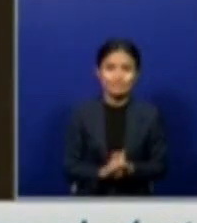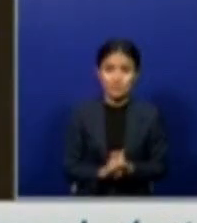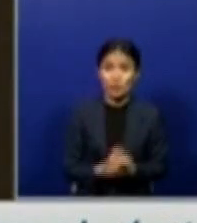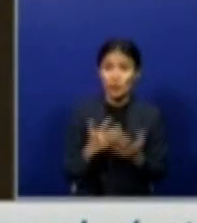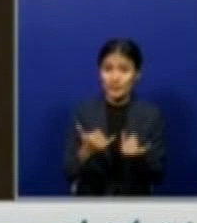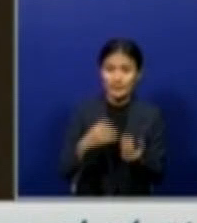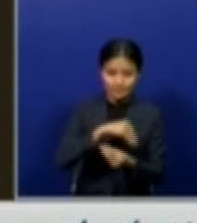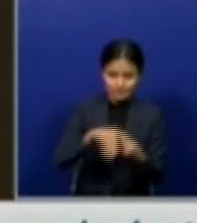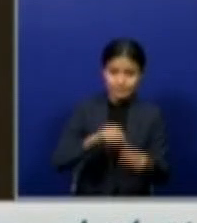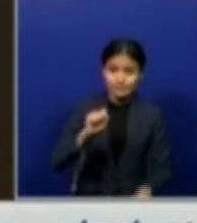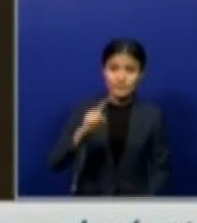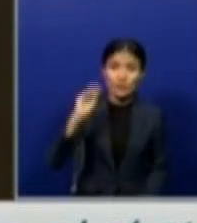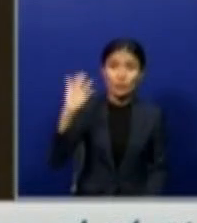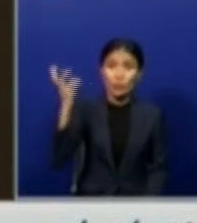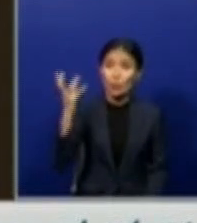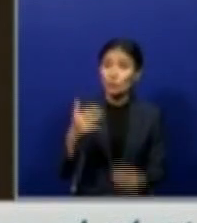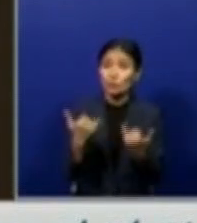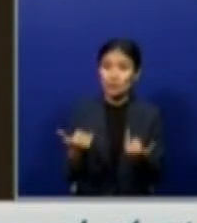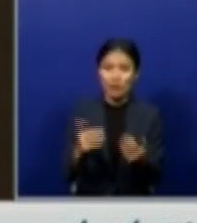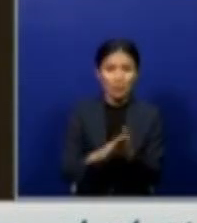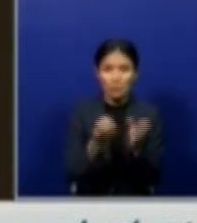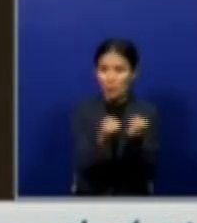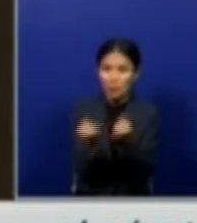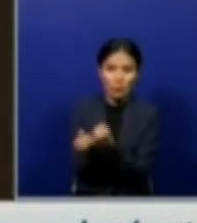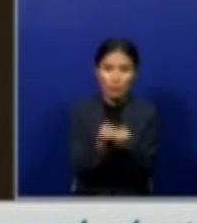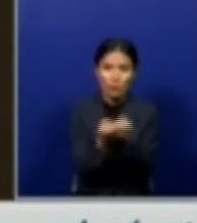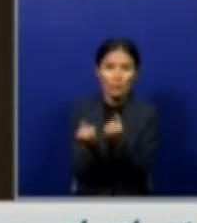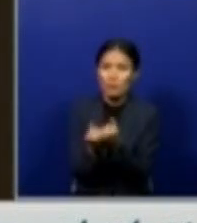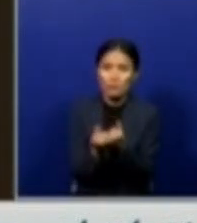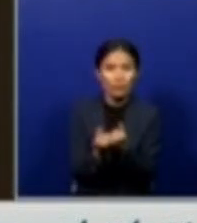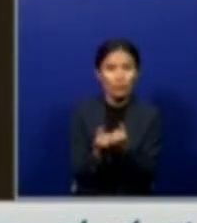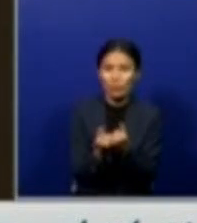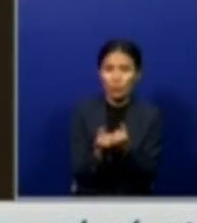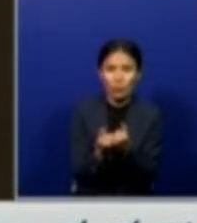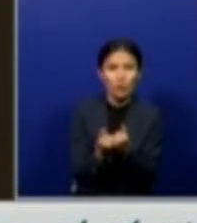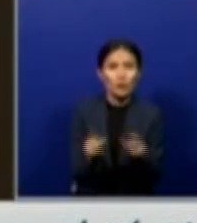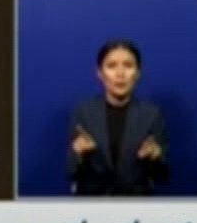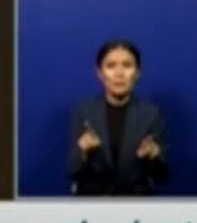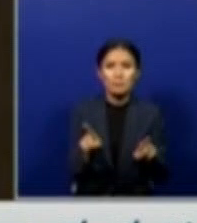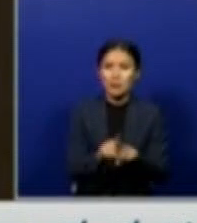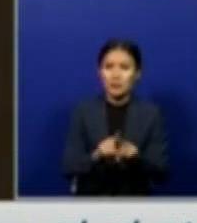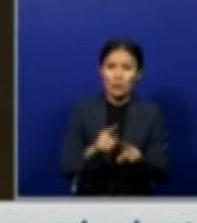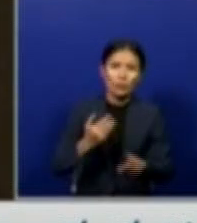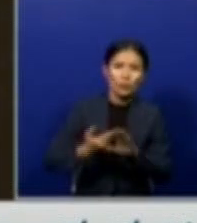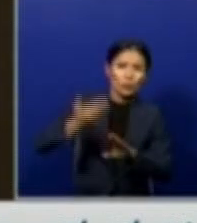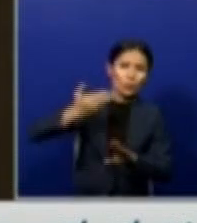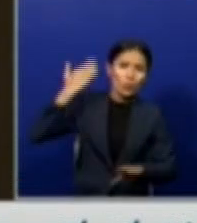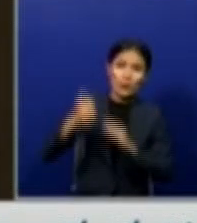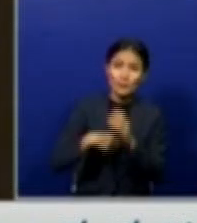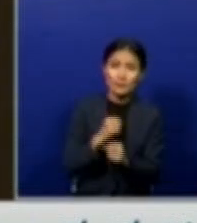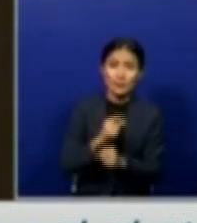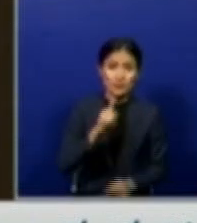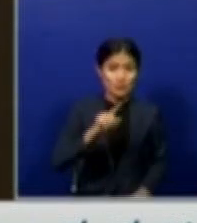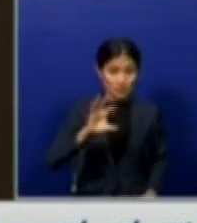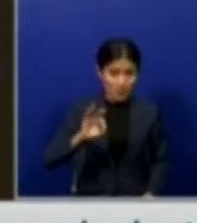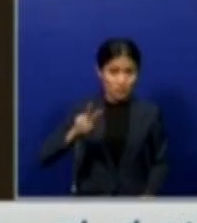นะครับจะมีความเสียหายพอๆกับเมื่อตอนปี1929นะครับเขาไม่ไปเปรียบเทียบกับวิกฤตเมื่อ